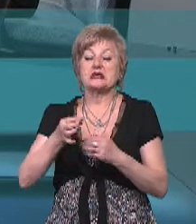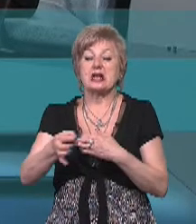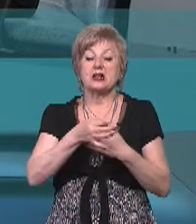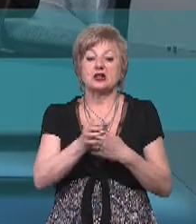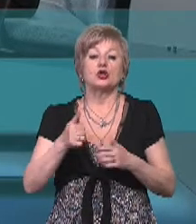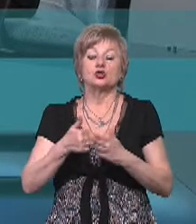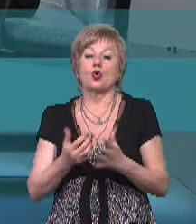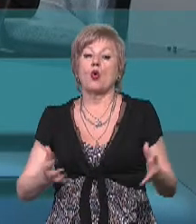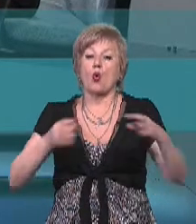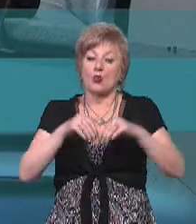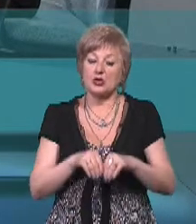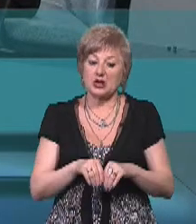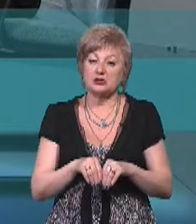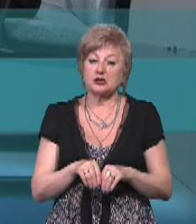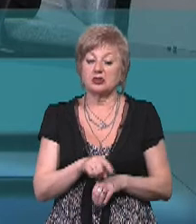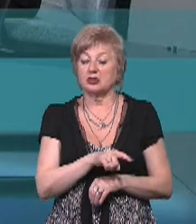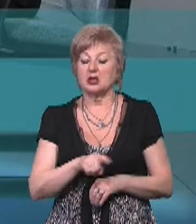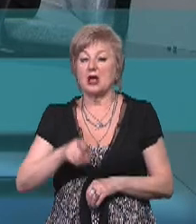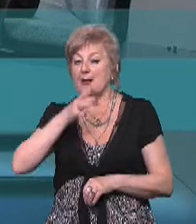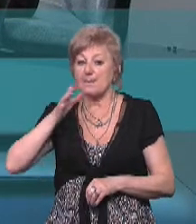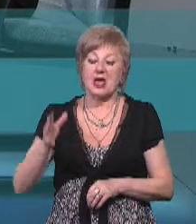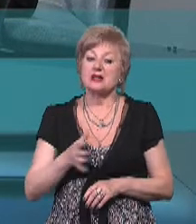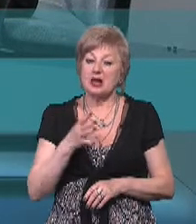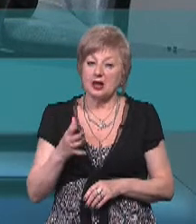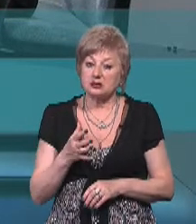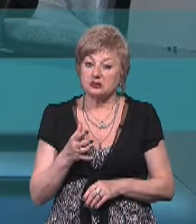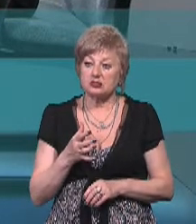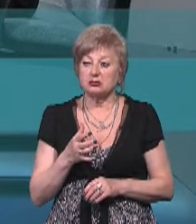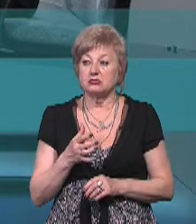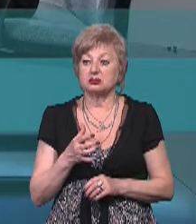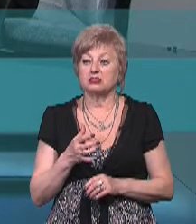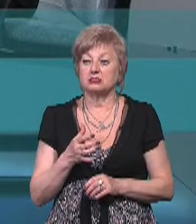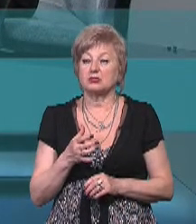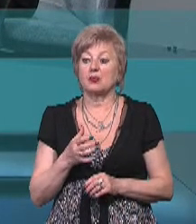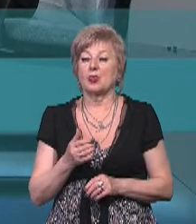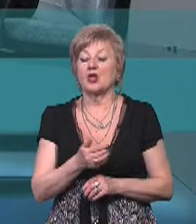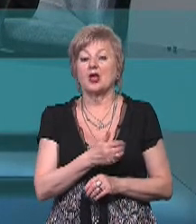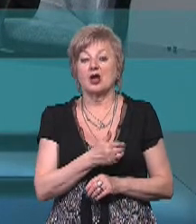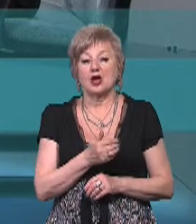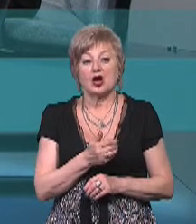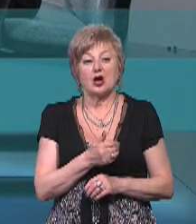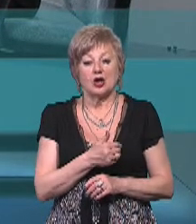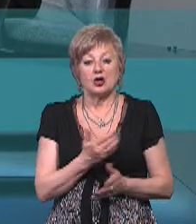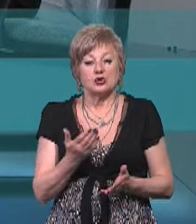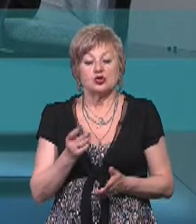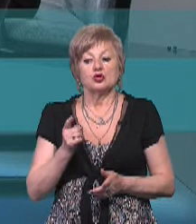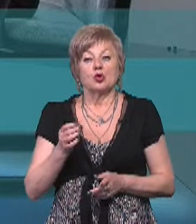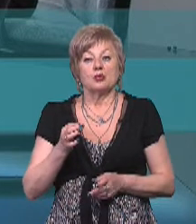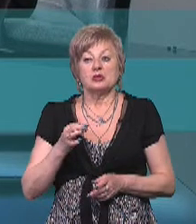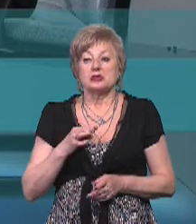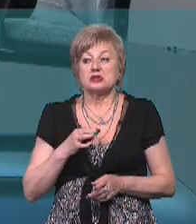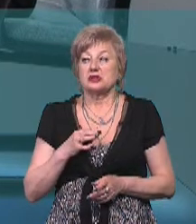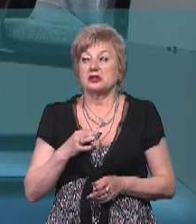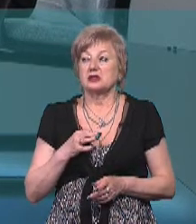об'єднання тривають вже протягом останніх 5 років. І от я хочу, ми ще підготували мапу, от, щоб